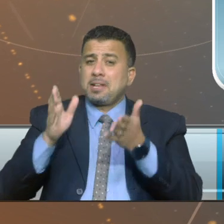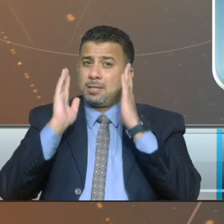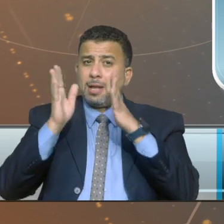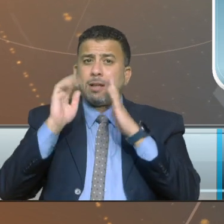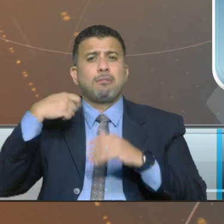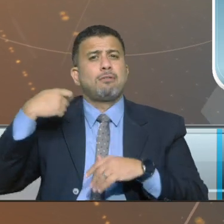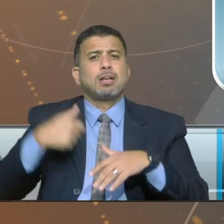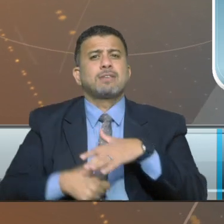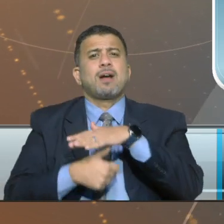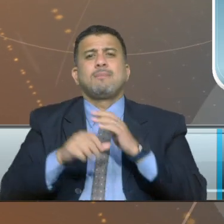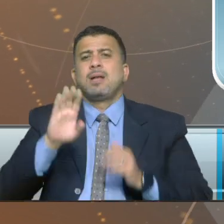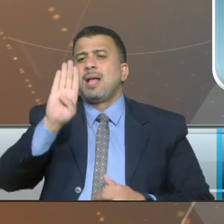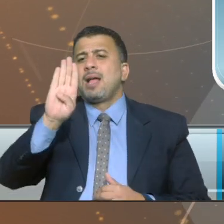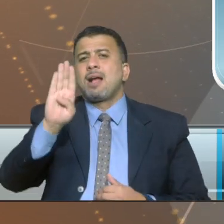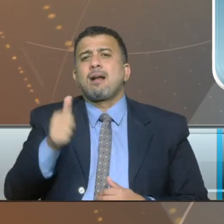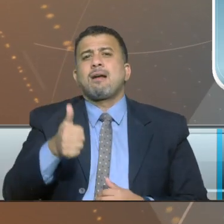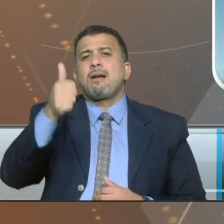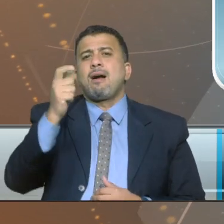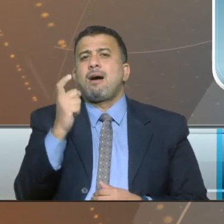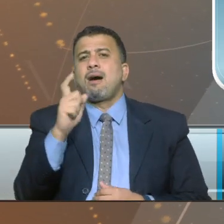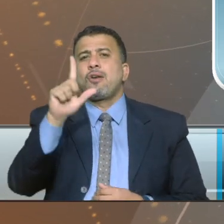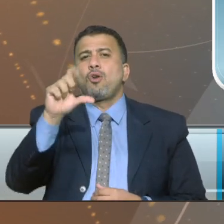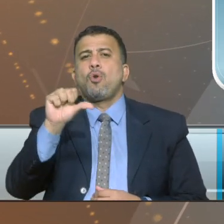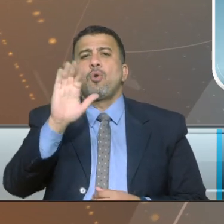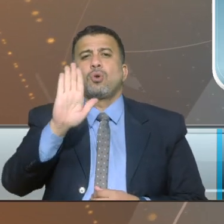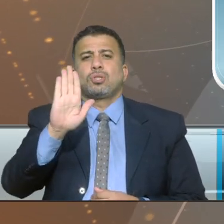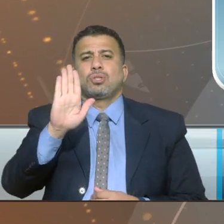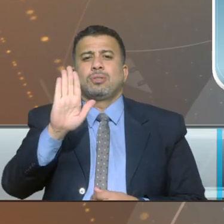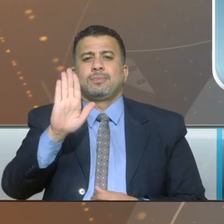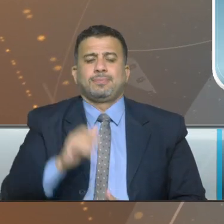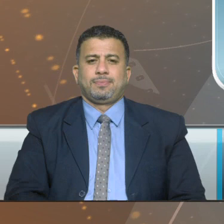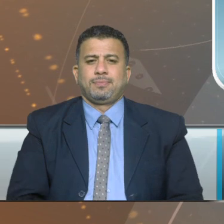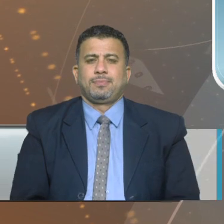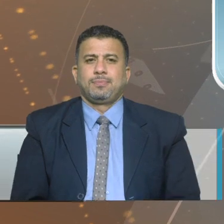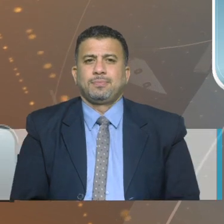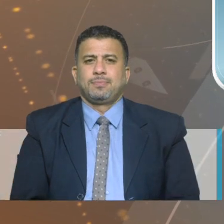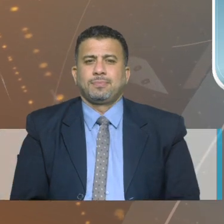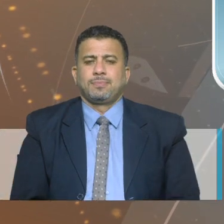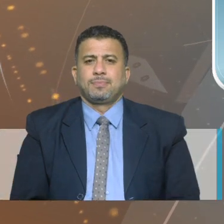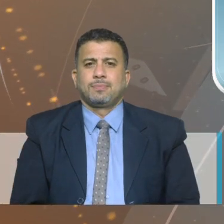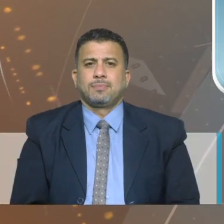برقيه تهنئه مماثلتين الى فخامه الرئيس كارلوس فيلانوفا